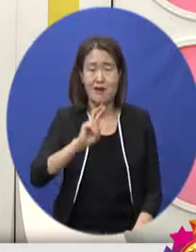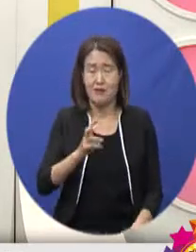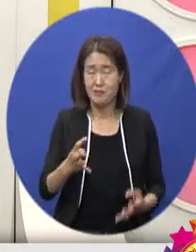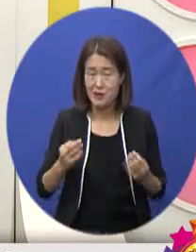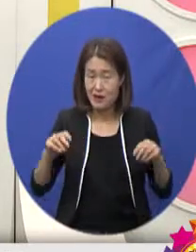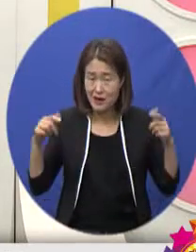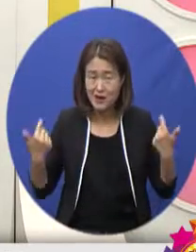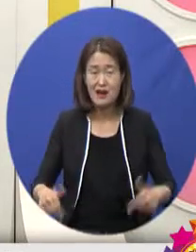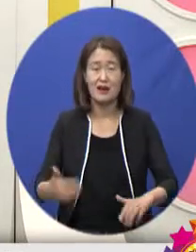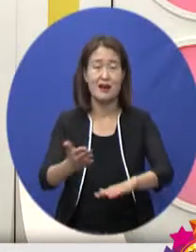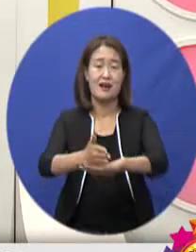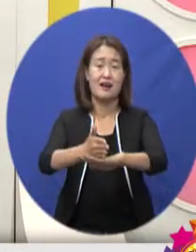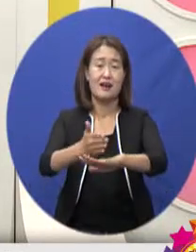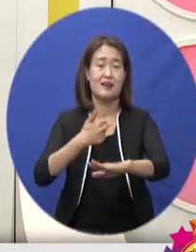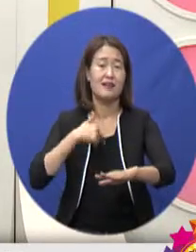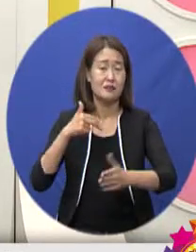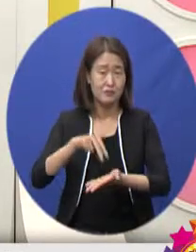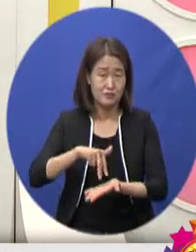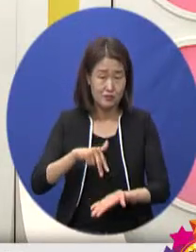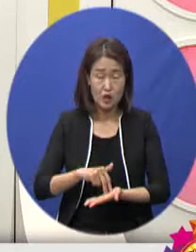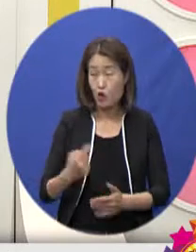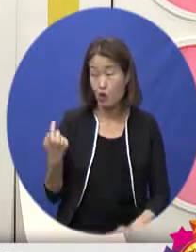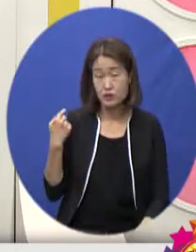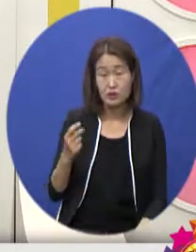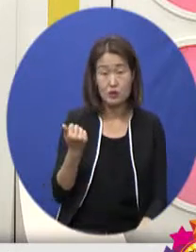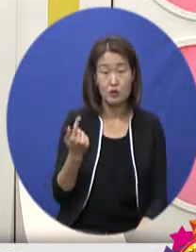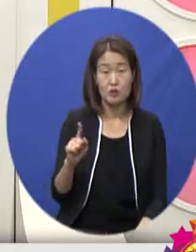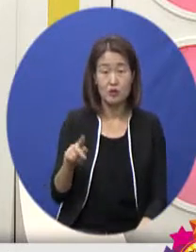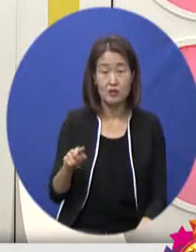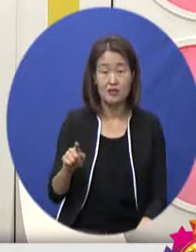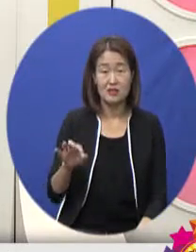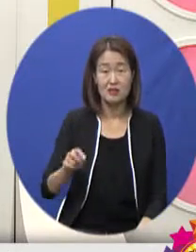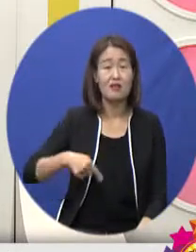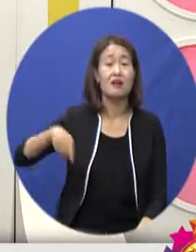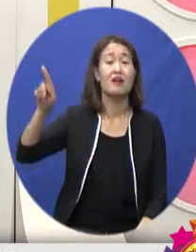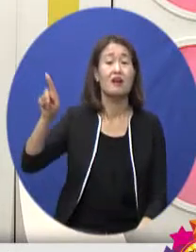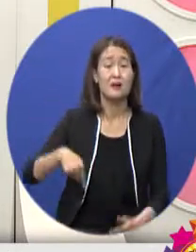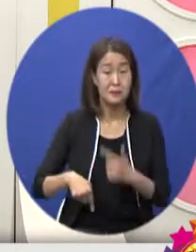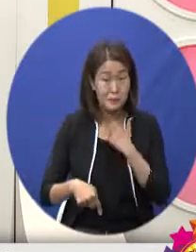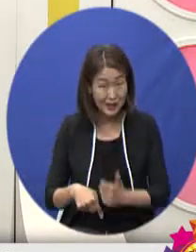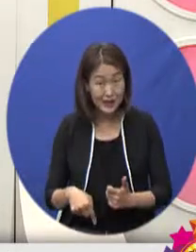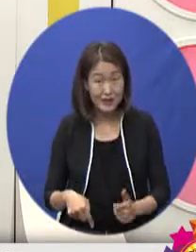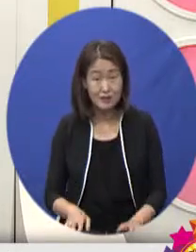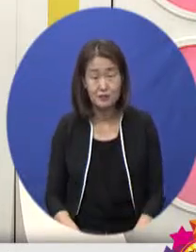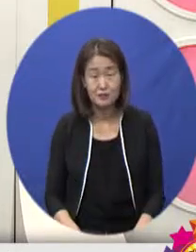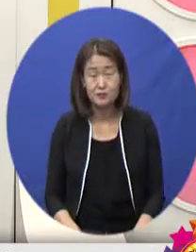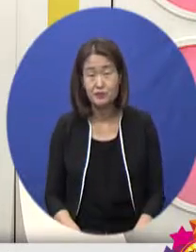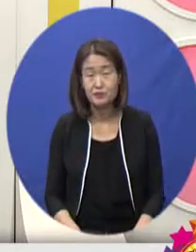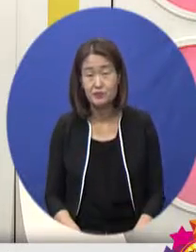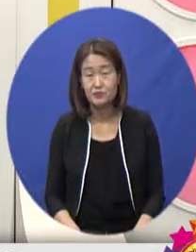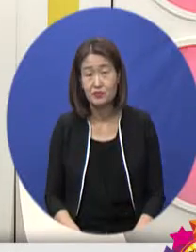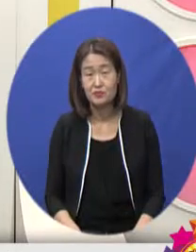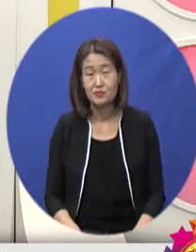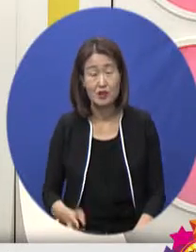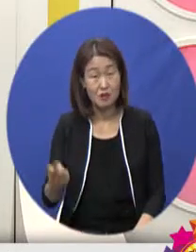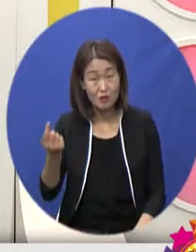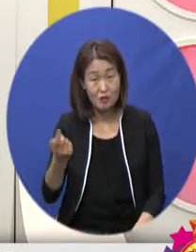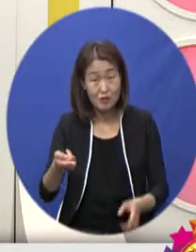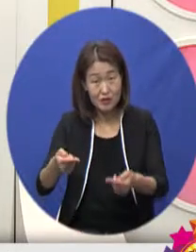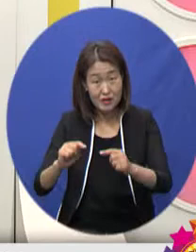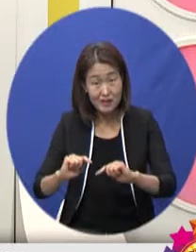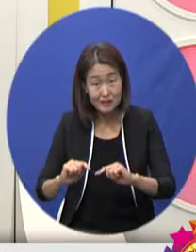늘 감사해서, 네. 네. 어제도 화성 쪽에 갔다 왔고. 그러셨구나. 아, 거기 또 나 오셨었나